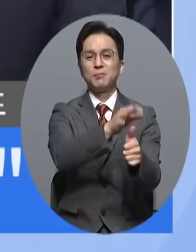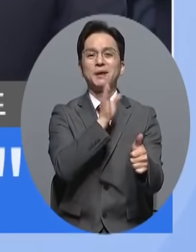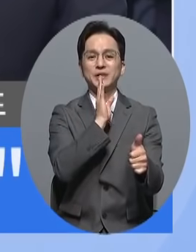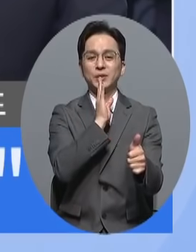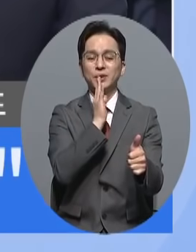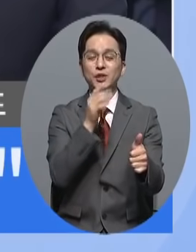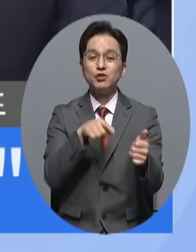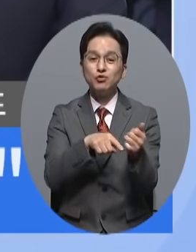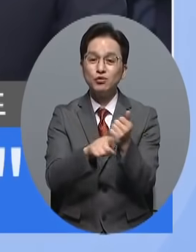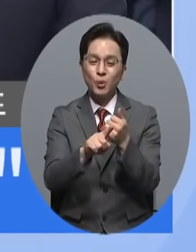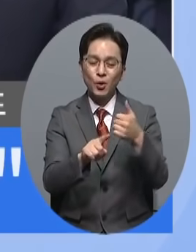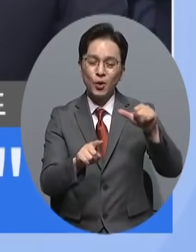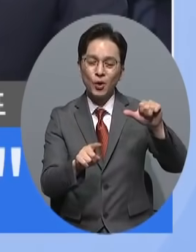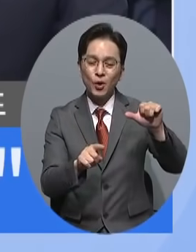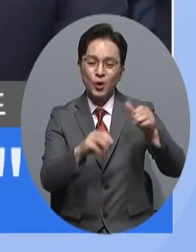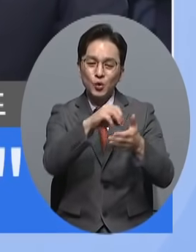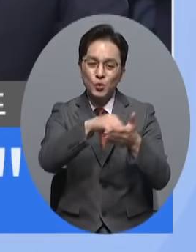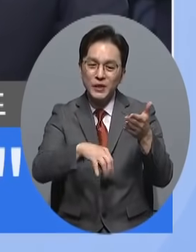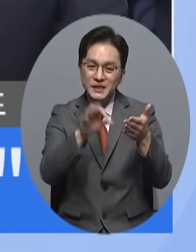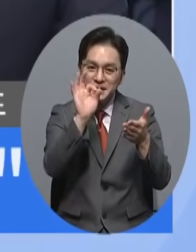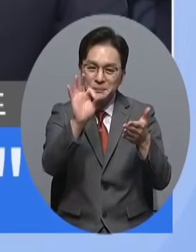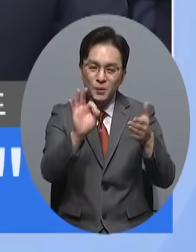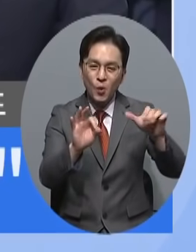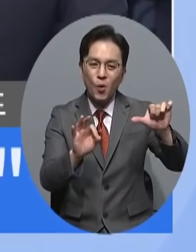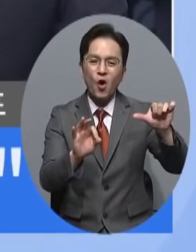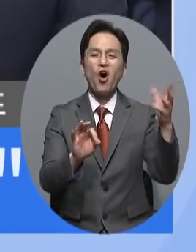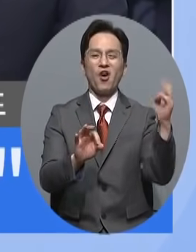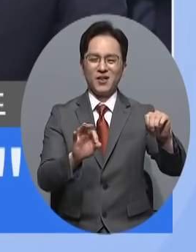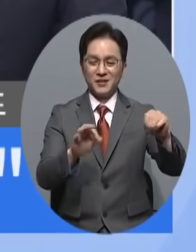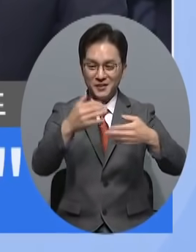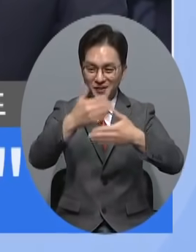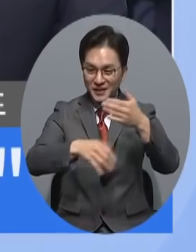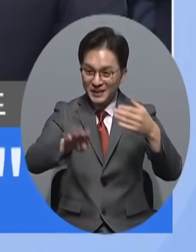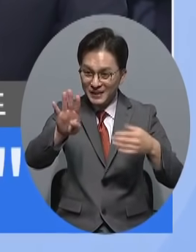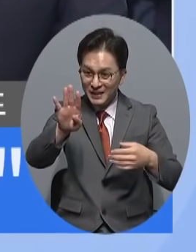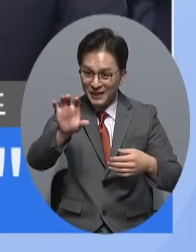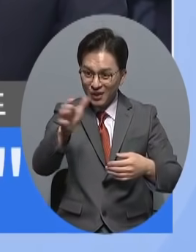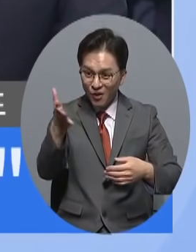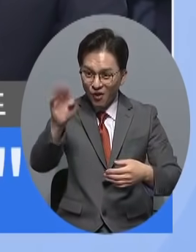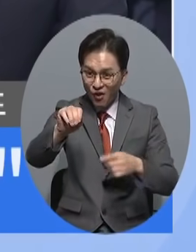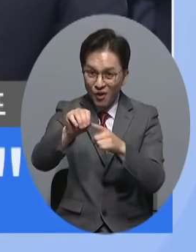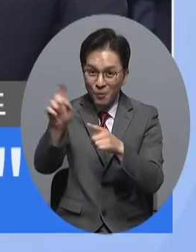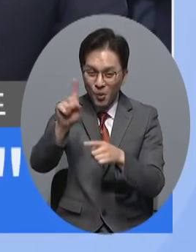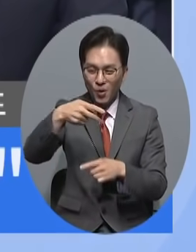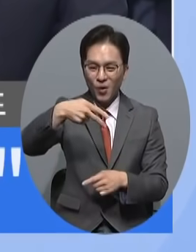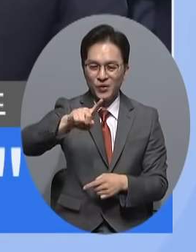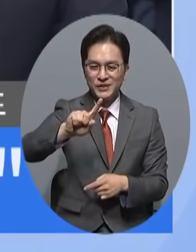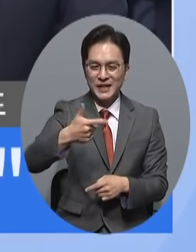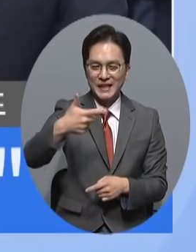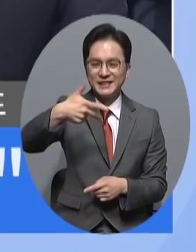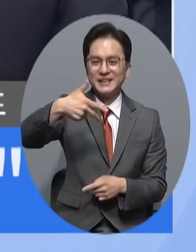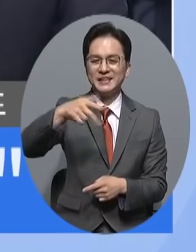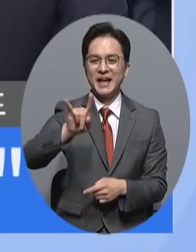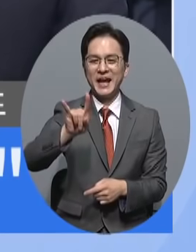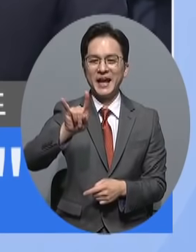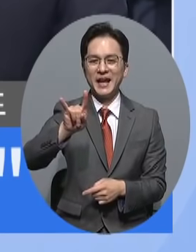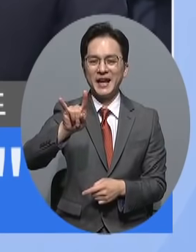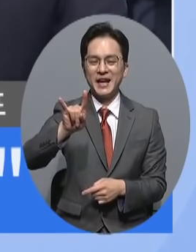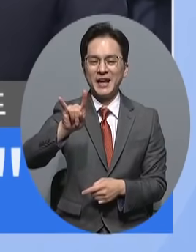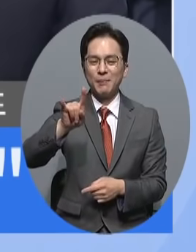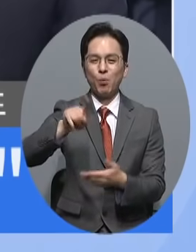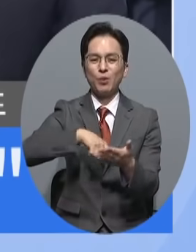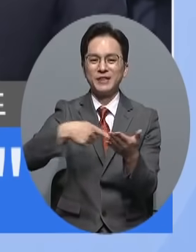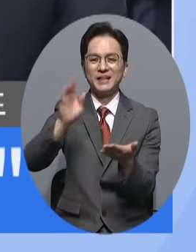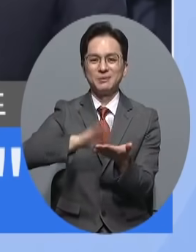그러니까 이게 앞뒤가 안 맞는 데다가 당시에 이제 이 개발 이전에 곽상도 의원이 있었던 또 청와대 민정수석이라든지 이런